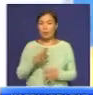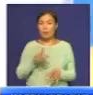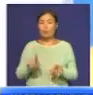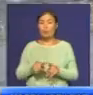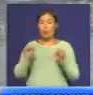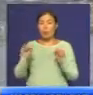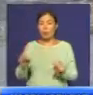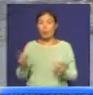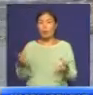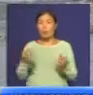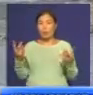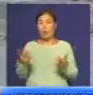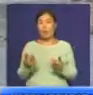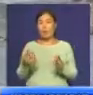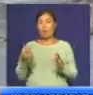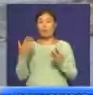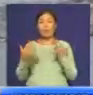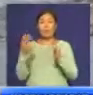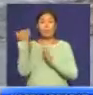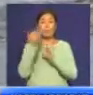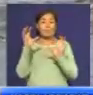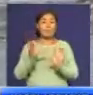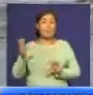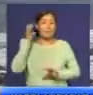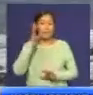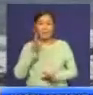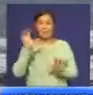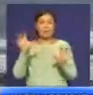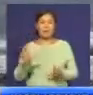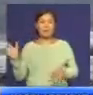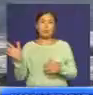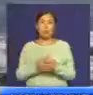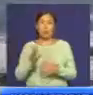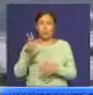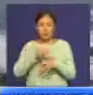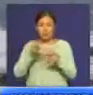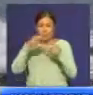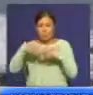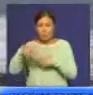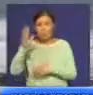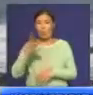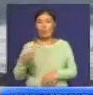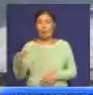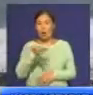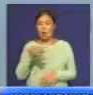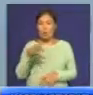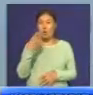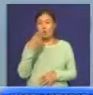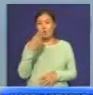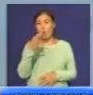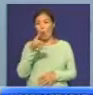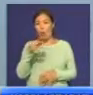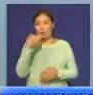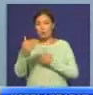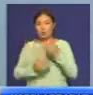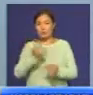тауып отырмыз. Енді ережені елемегендер мен заң өкілдері айналысады. Күн құрғатпай рейд тексеріс жүргізеді. 4-ші шағын аудан мен Шора каналында